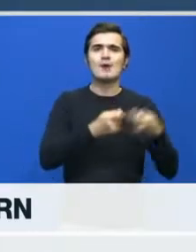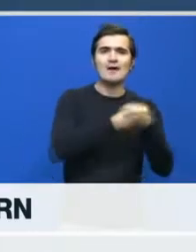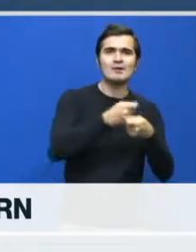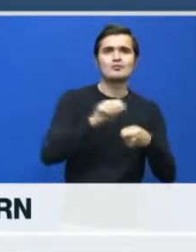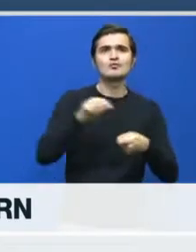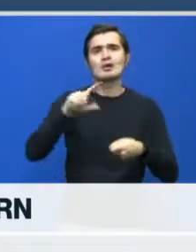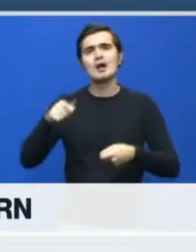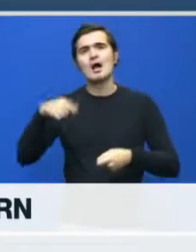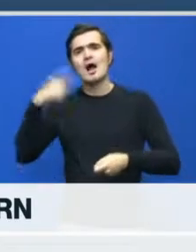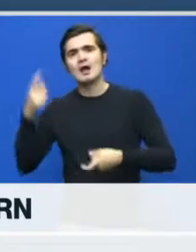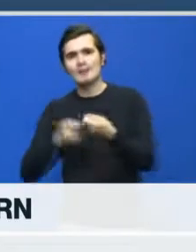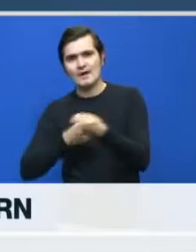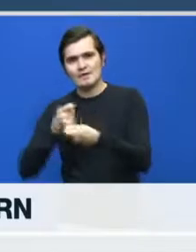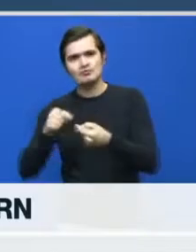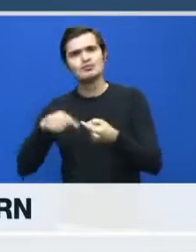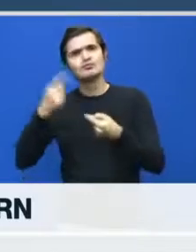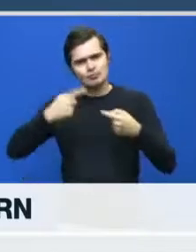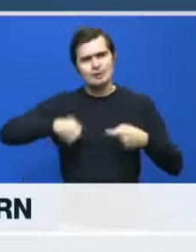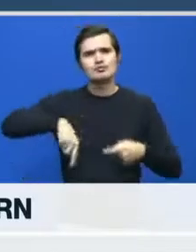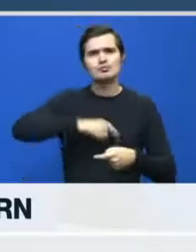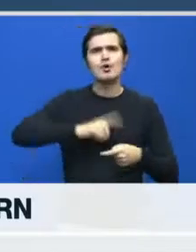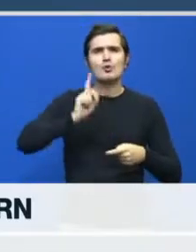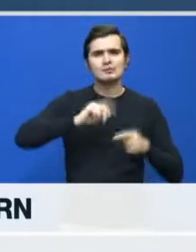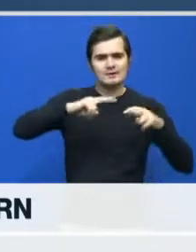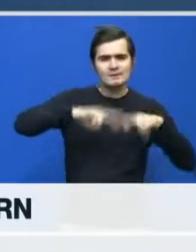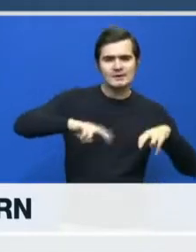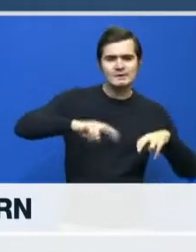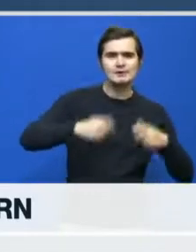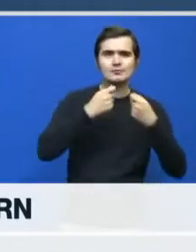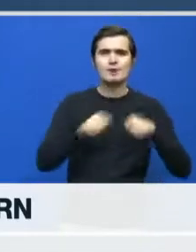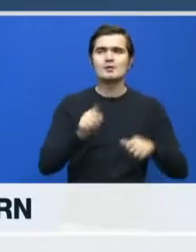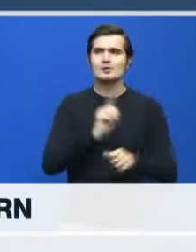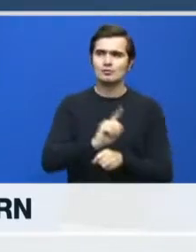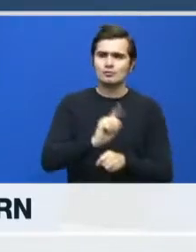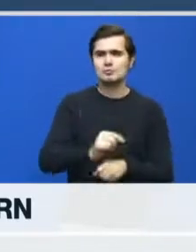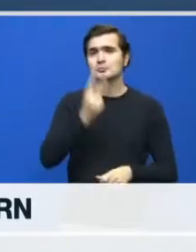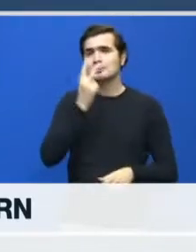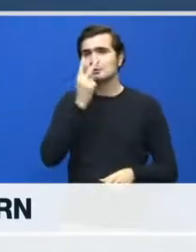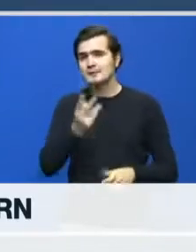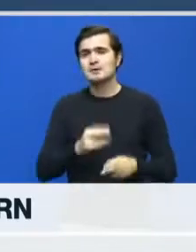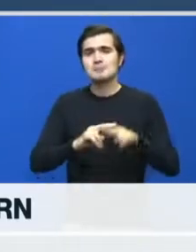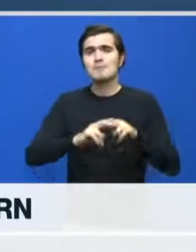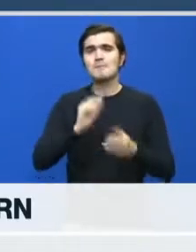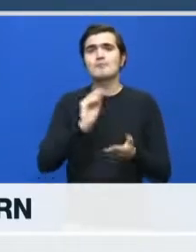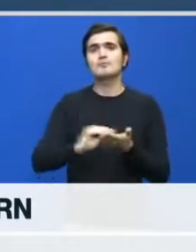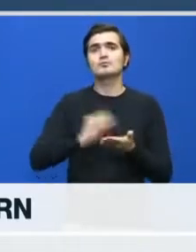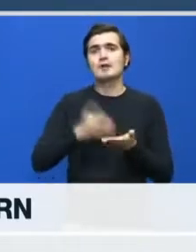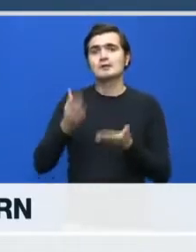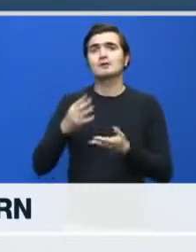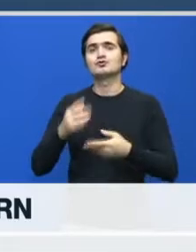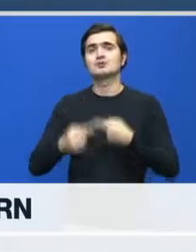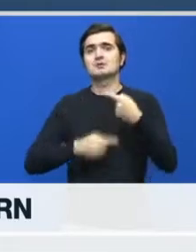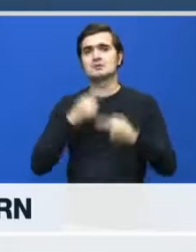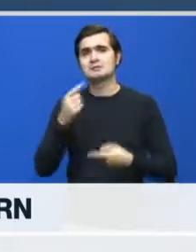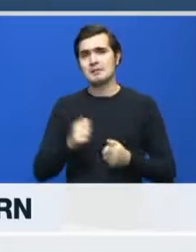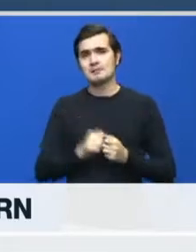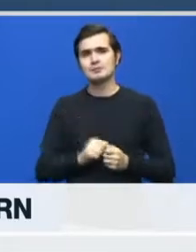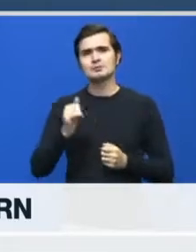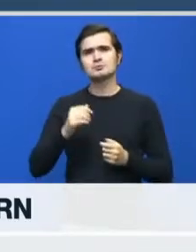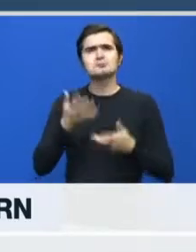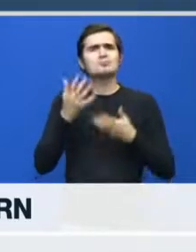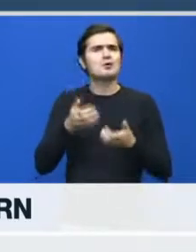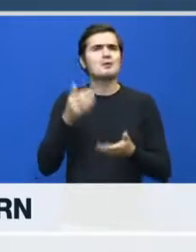după ce vom verifica toate aspectele și vom vedea în practică cum funcționează acest sistem și ce mai